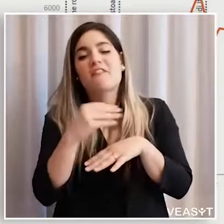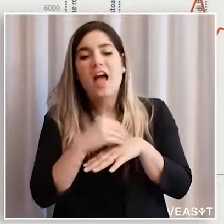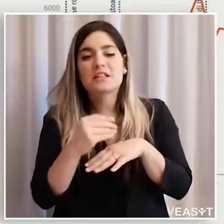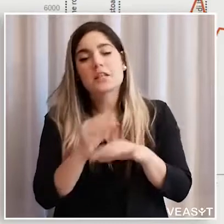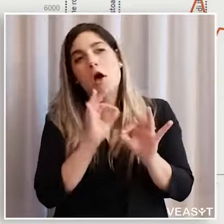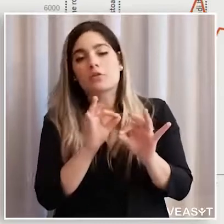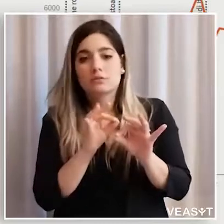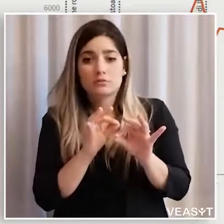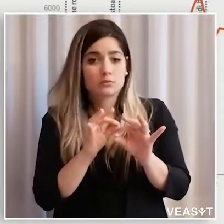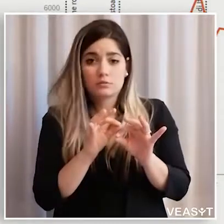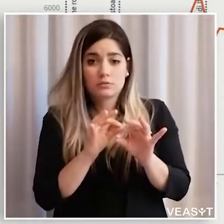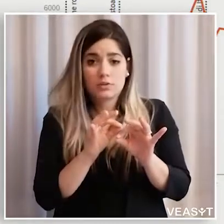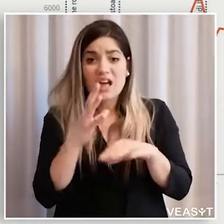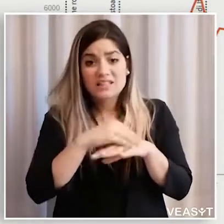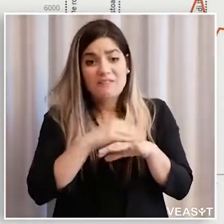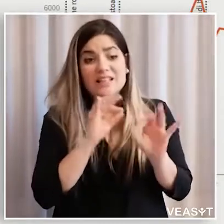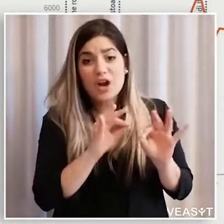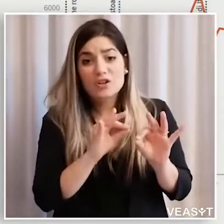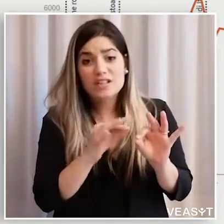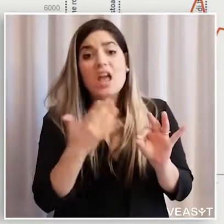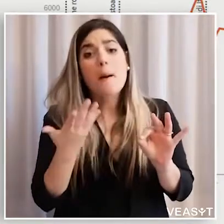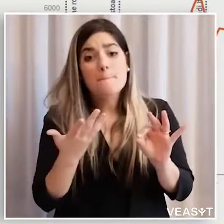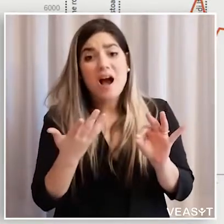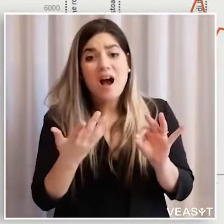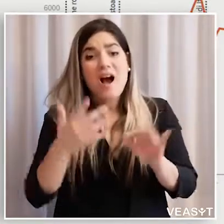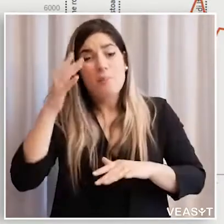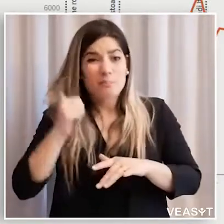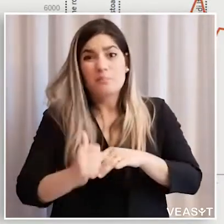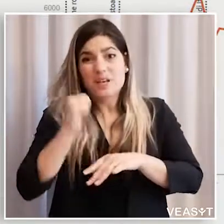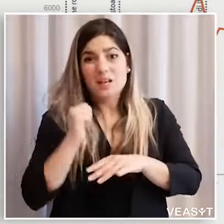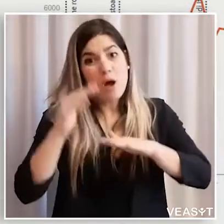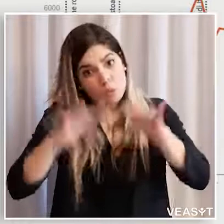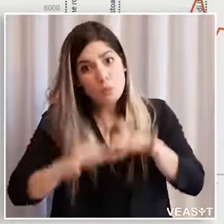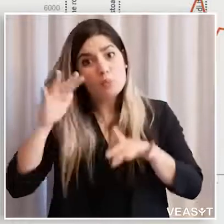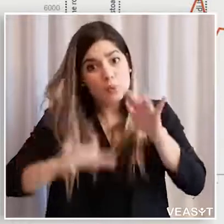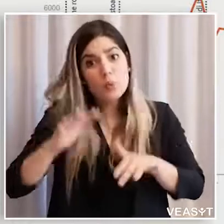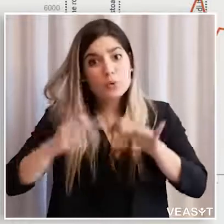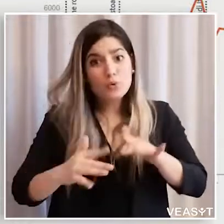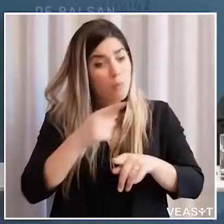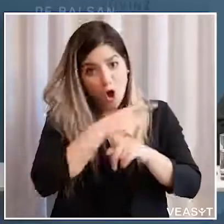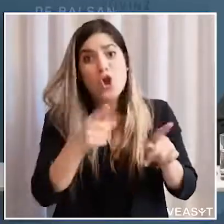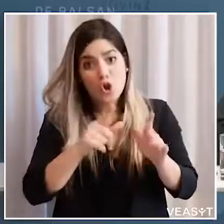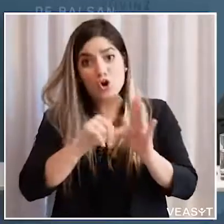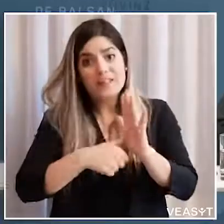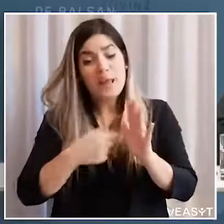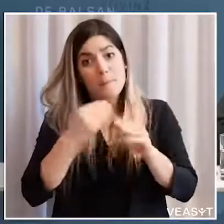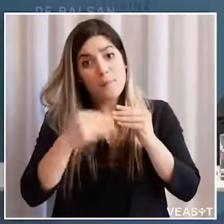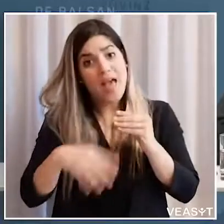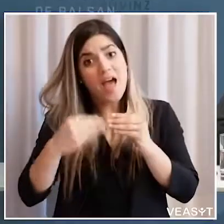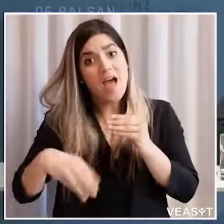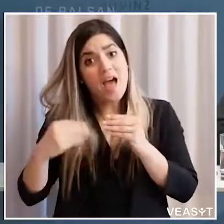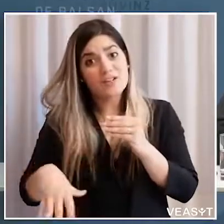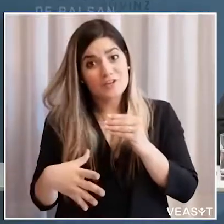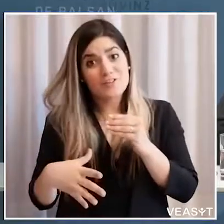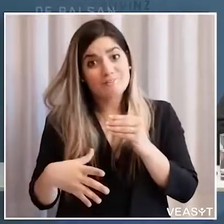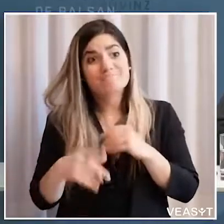avrebbero fatto così no la svezia hanno fatto così dopo tante esitazioni anche loro poi hanno intrapreso le misure però hanno perso troppo tempo e